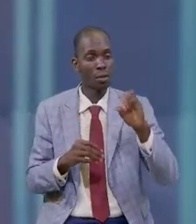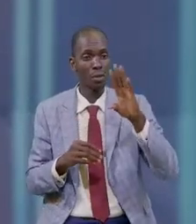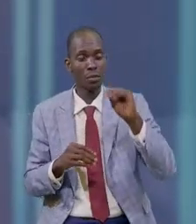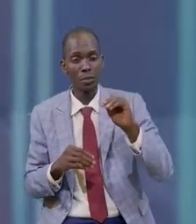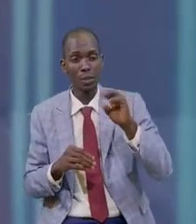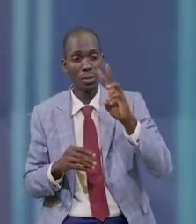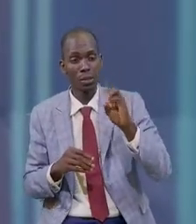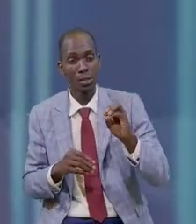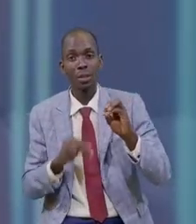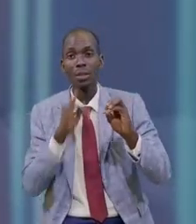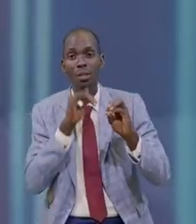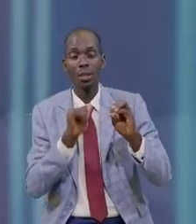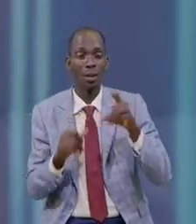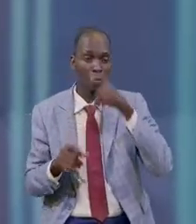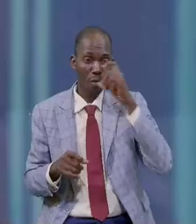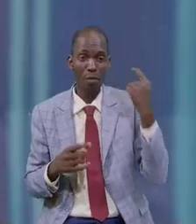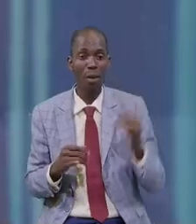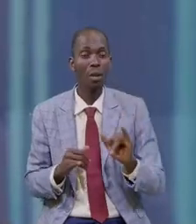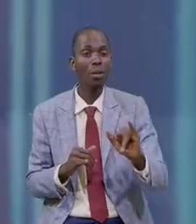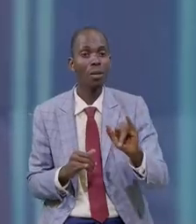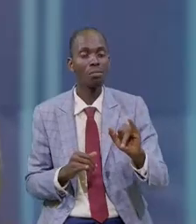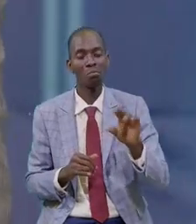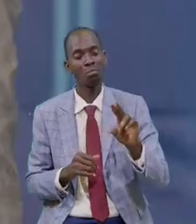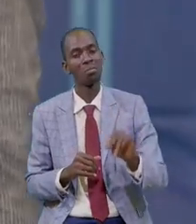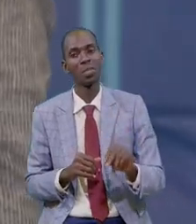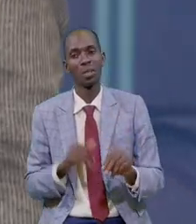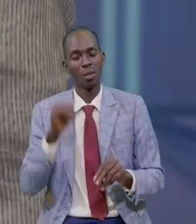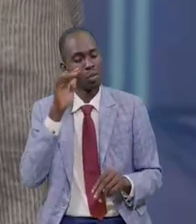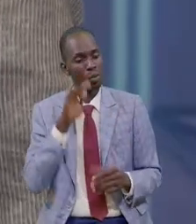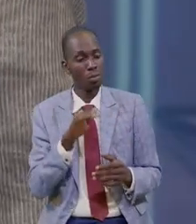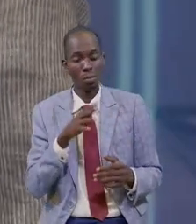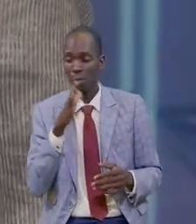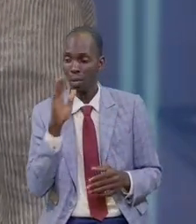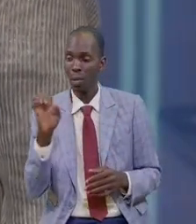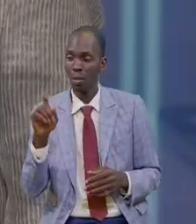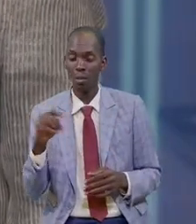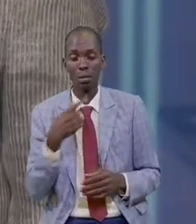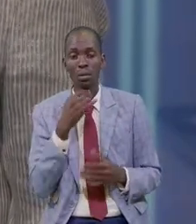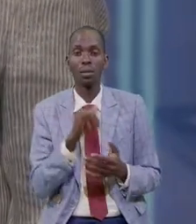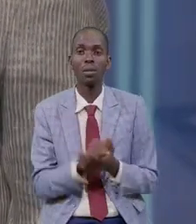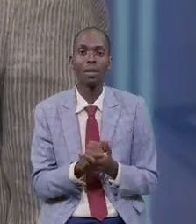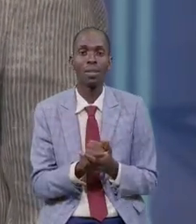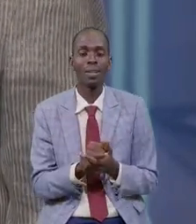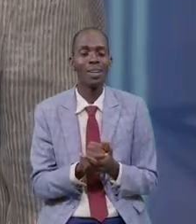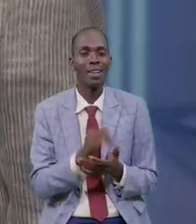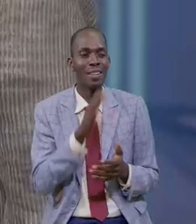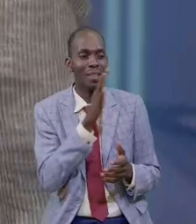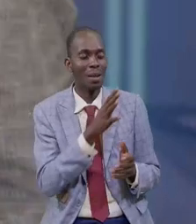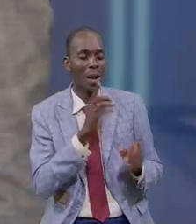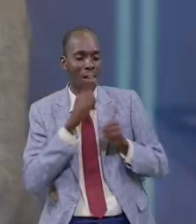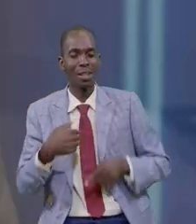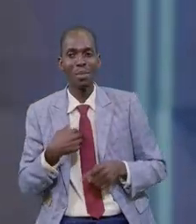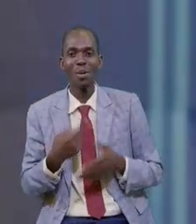est un insensé pour toujours elle est revenue et elle m'a dit qu'est-ce qu'elle m'a dit